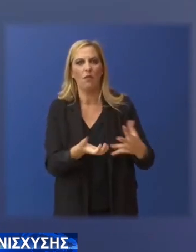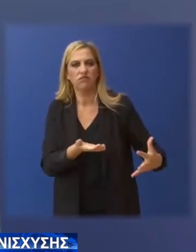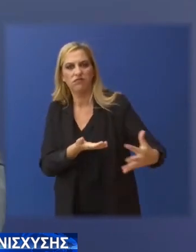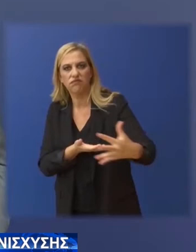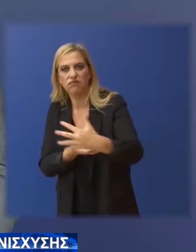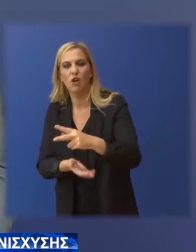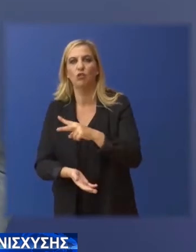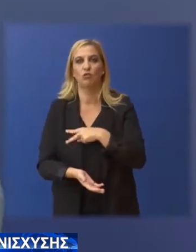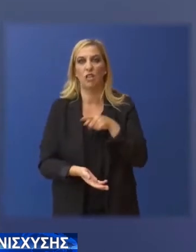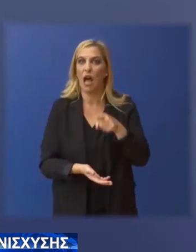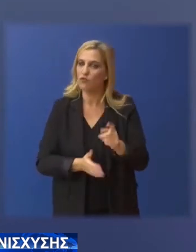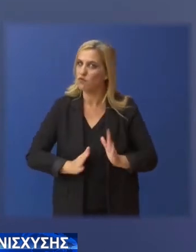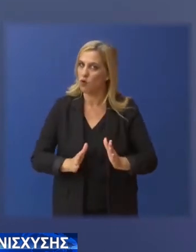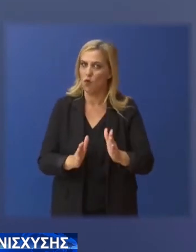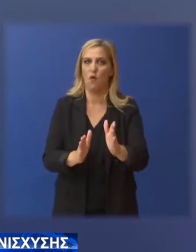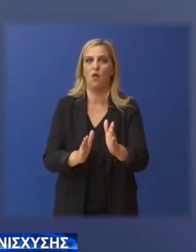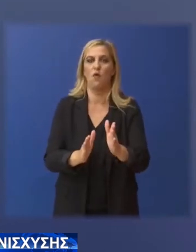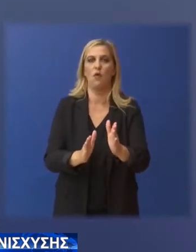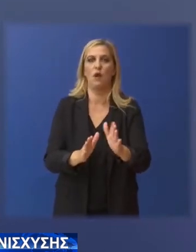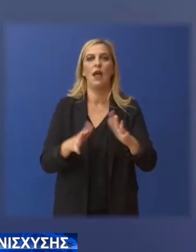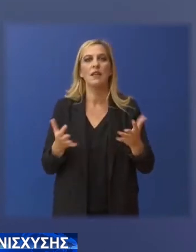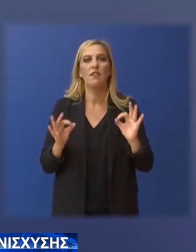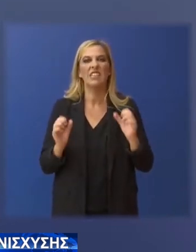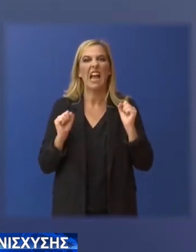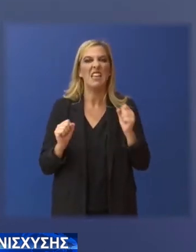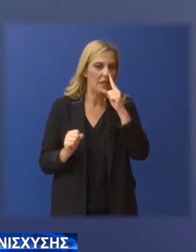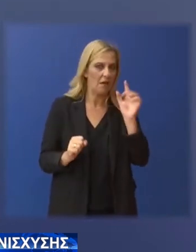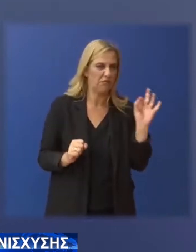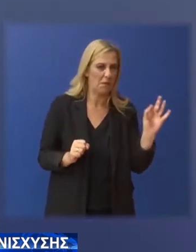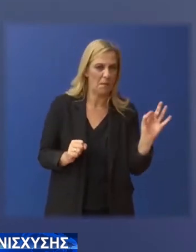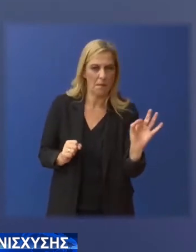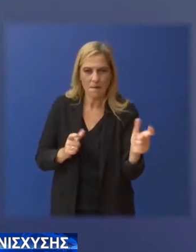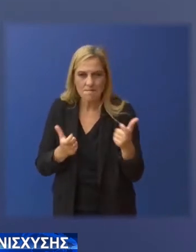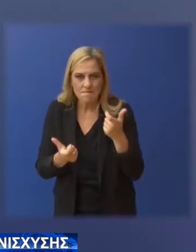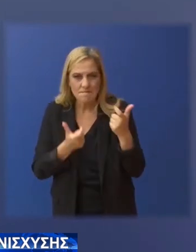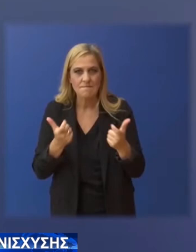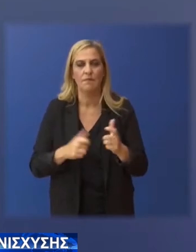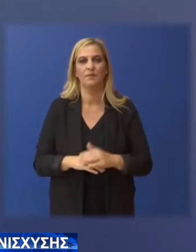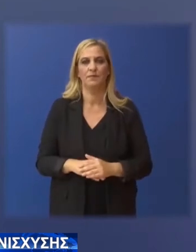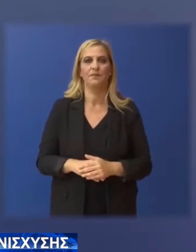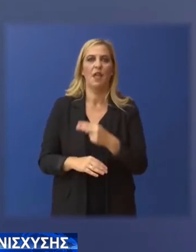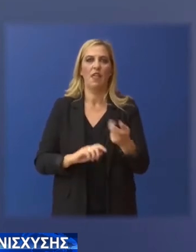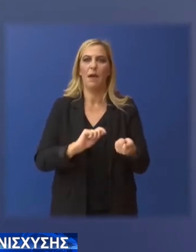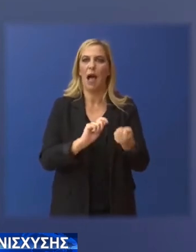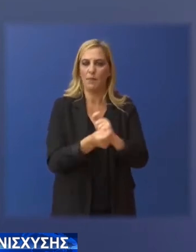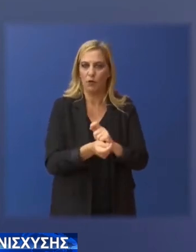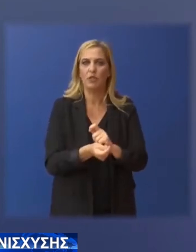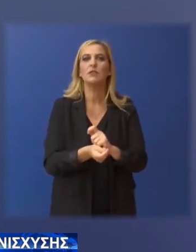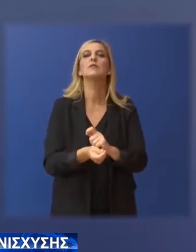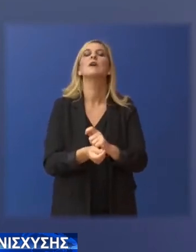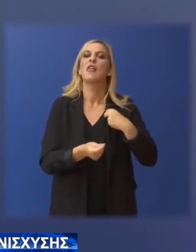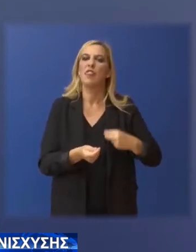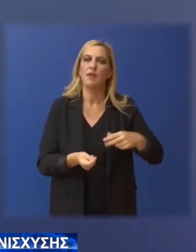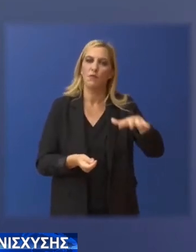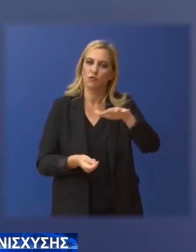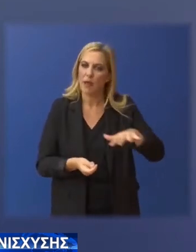ζώων, η οποία προχωρά με ταχύς ρυθμούς και την επιδημιολογική επιτήρηση της περιοχής. Το έργο της αποκατάστασης και αρρωγής συνδράμουν οι οργανισμοί τοπικής